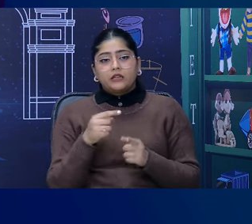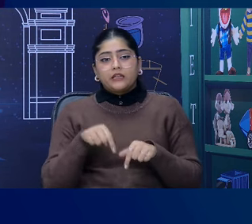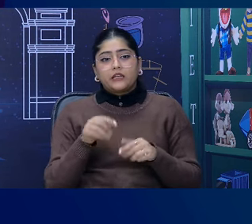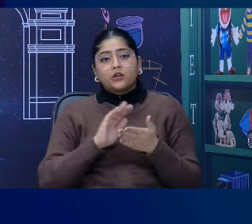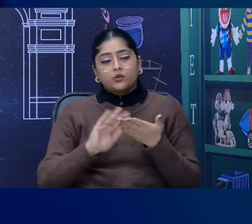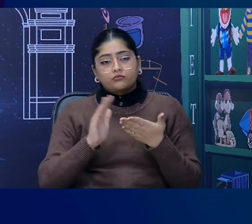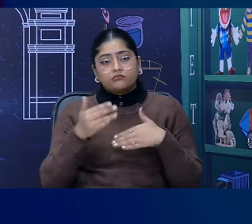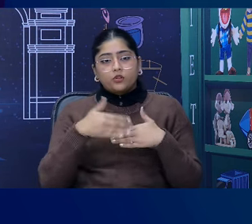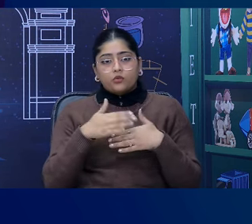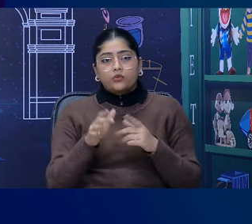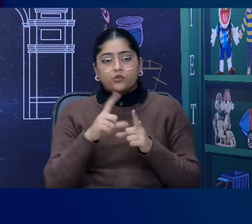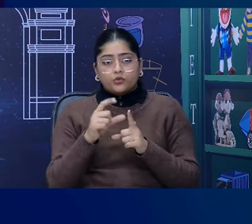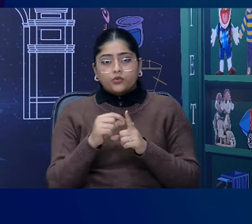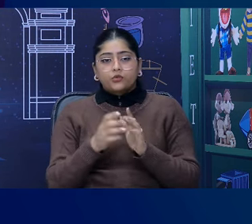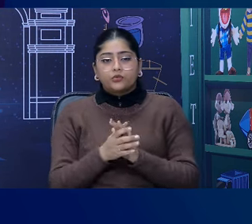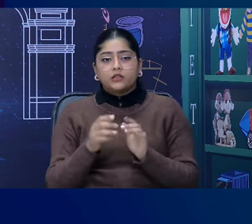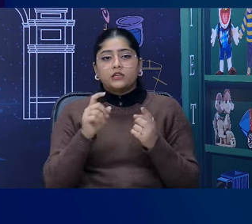एनसीआरटी ऑफिशियल